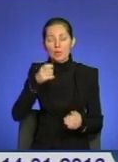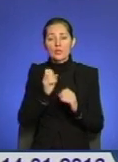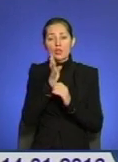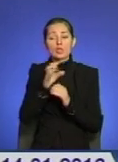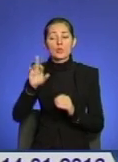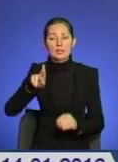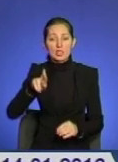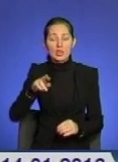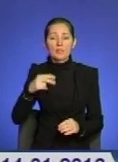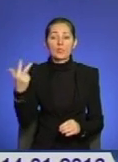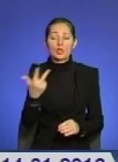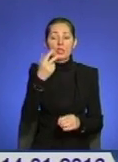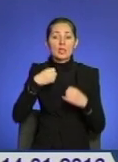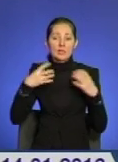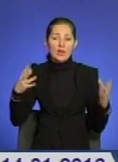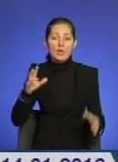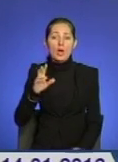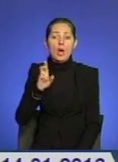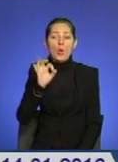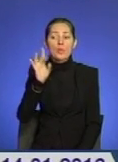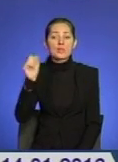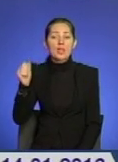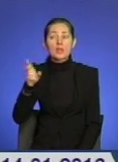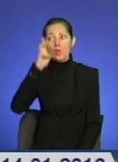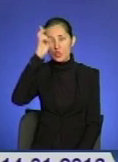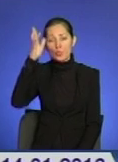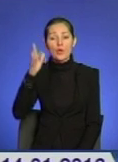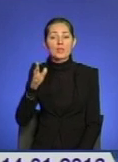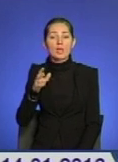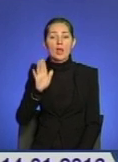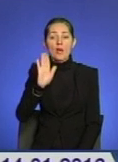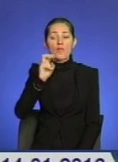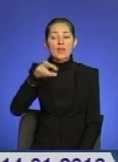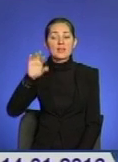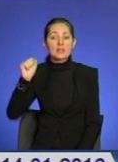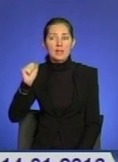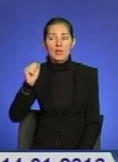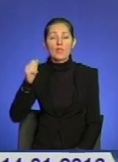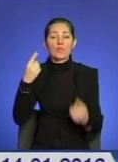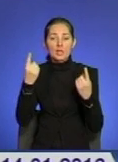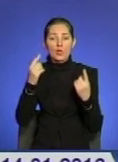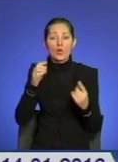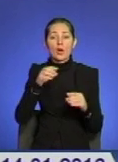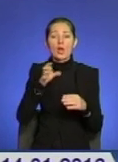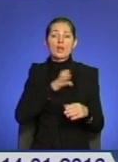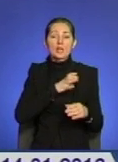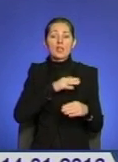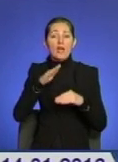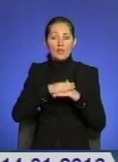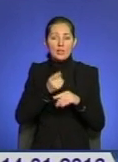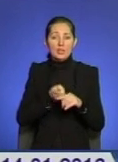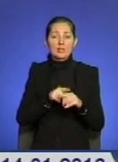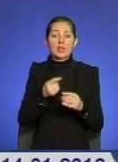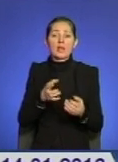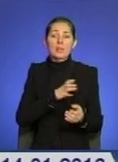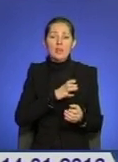14 січня – потрійне свято обрізання Господня, Василія Великого і Щедрий вечір. Це чи не найбагатший святами день у різдвяно-новорічний період,